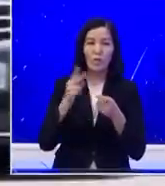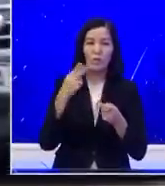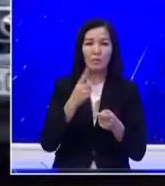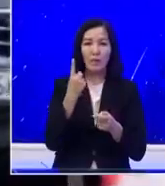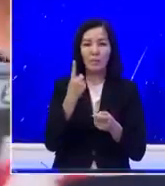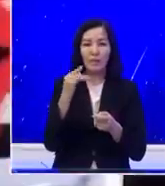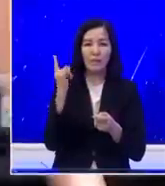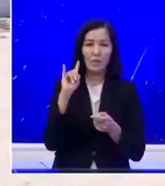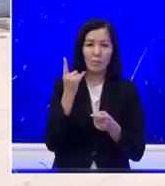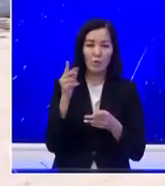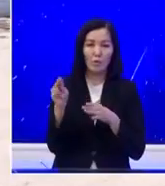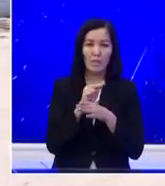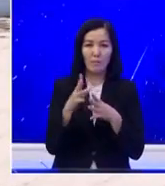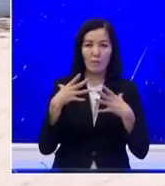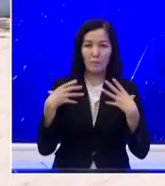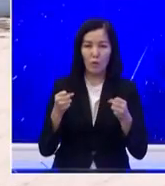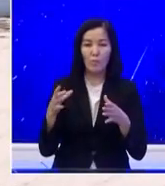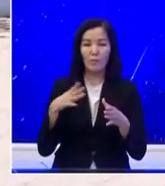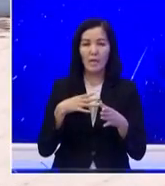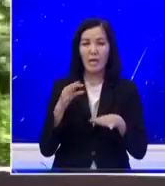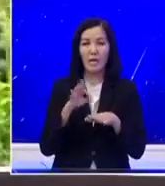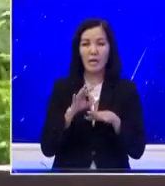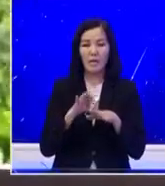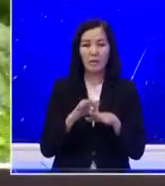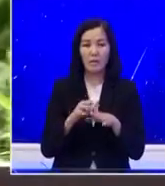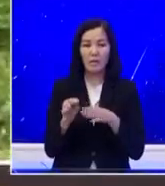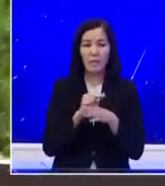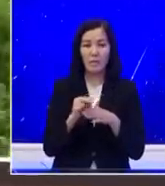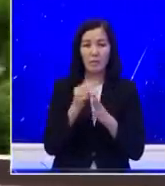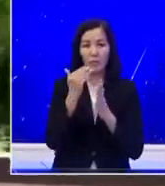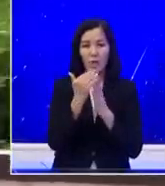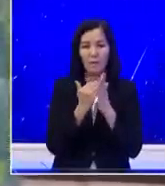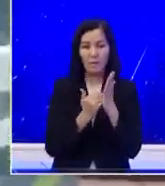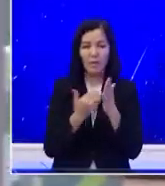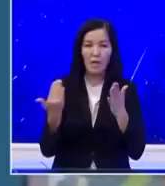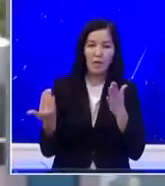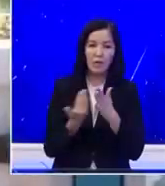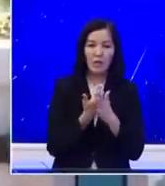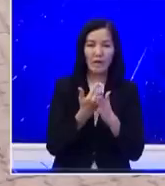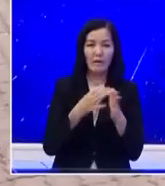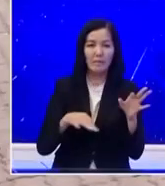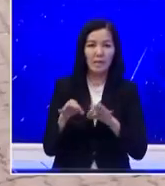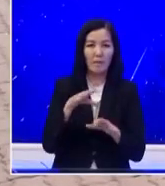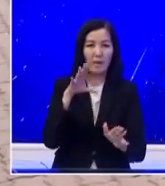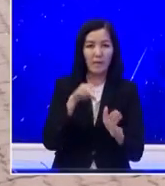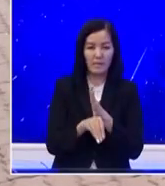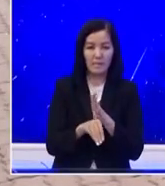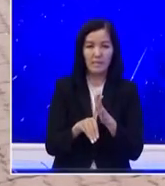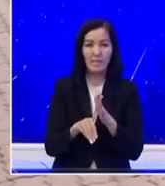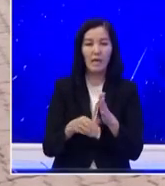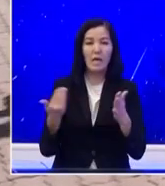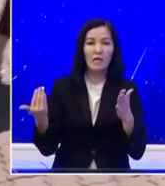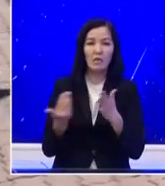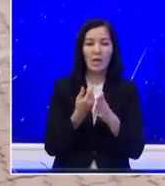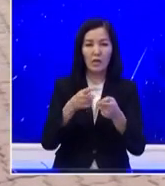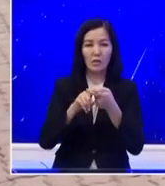емдеп алды. Қазақстанда коронавирус инфекциясын жұқтырған адамдарды емдеу хаттамасына жаңа схема енгізілді. Енді вирус жұқтырғандар